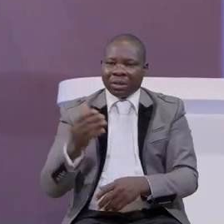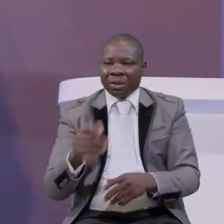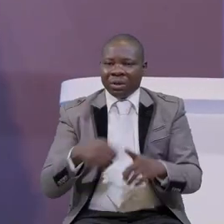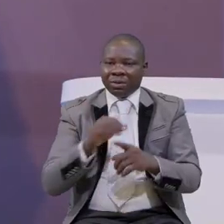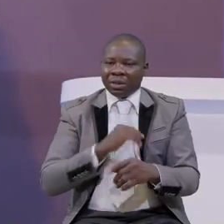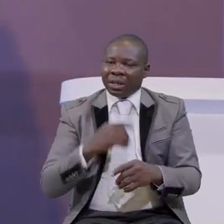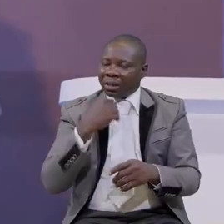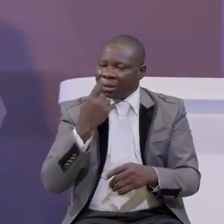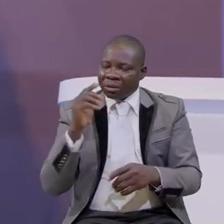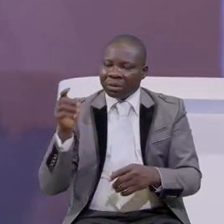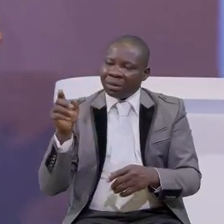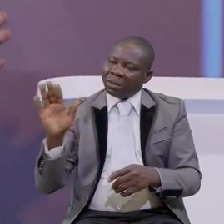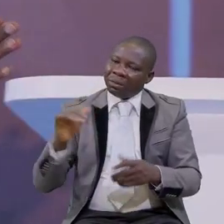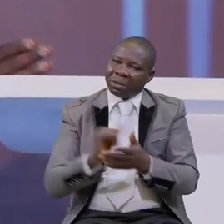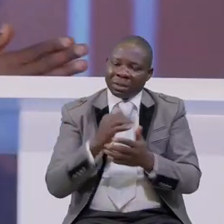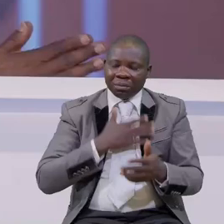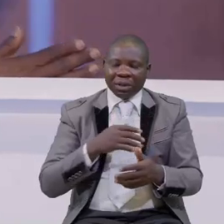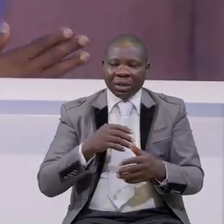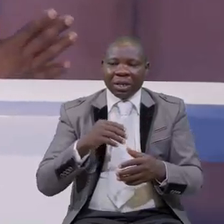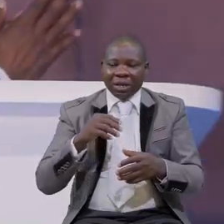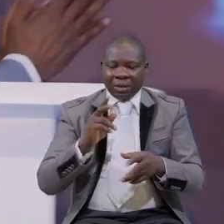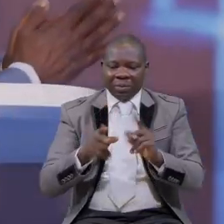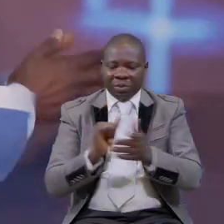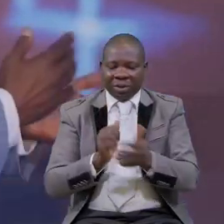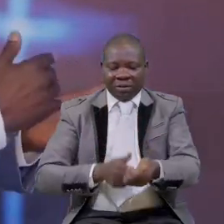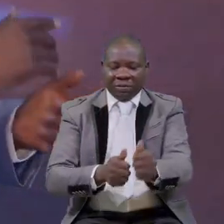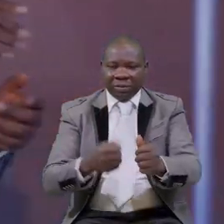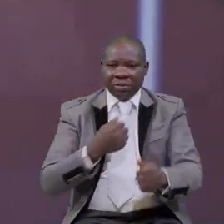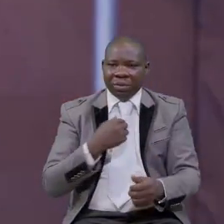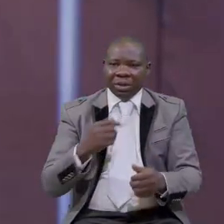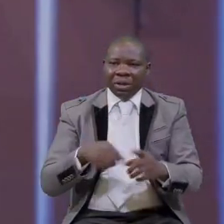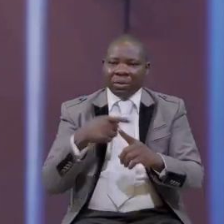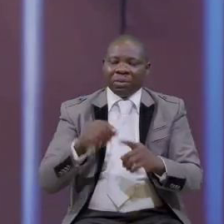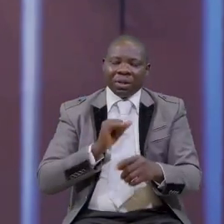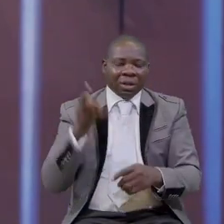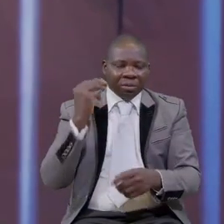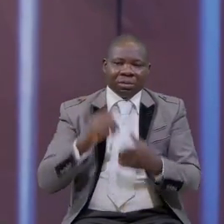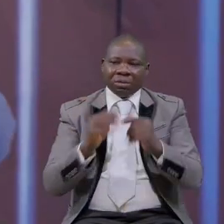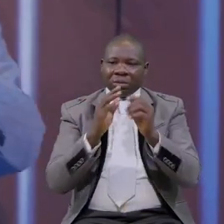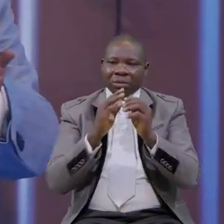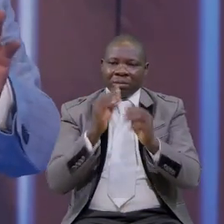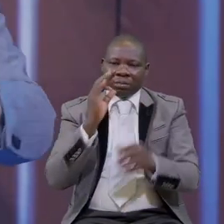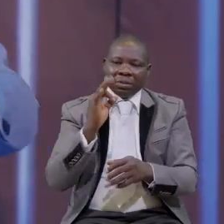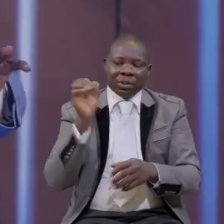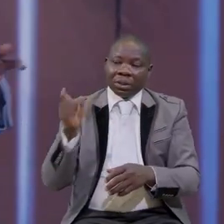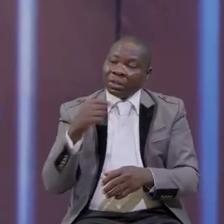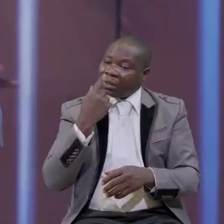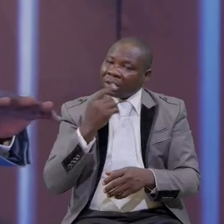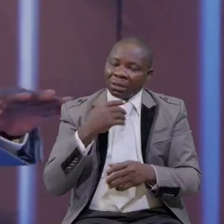mais les gens de médias et autres, mon équipe, quand je devais prêcher, il a dit, s'il te plaît,